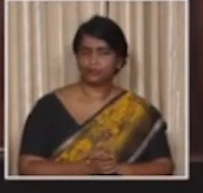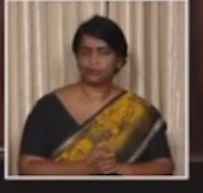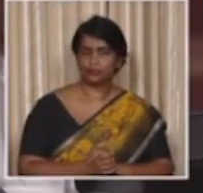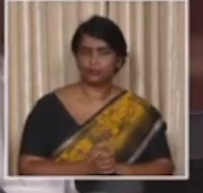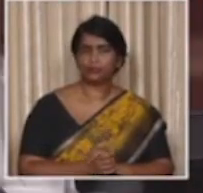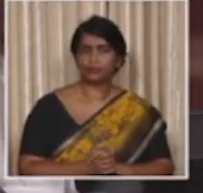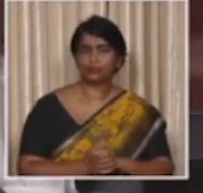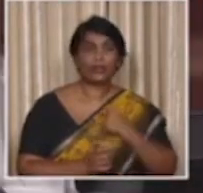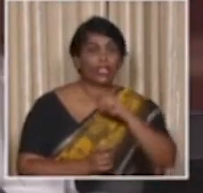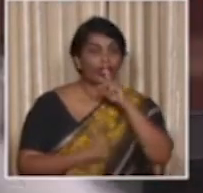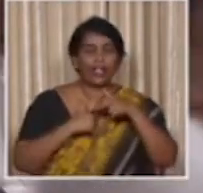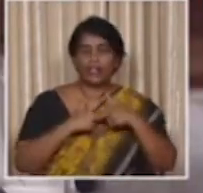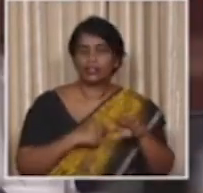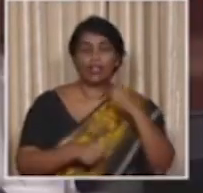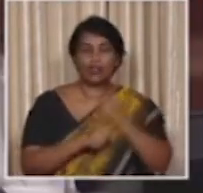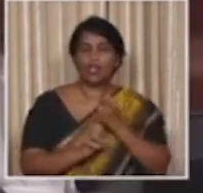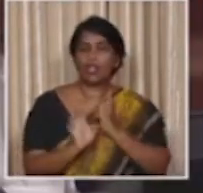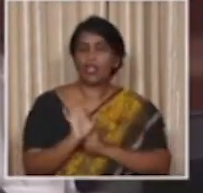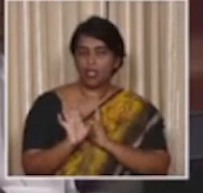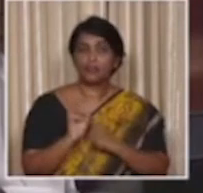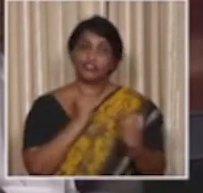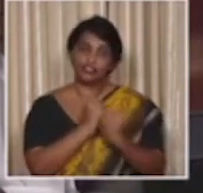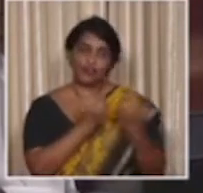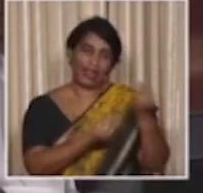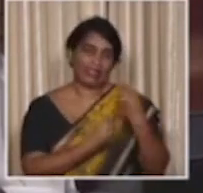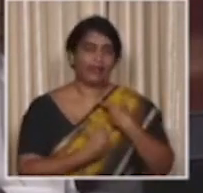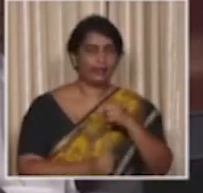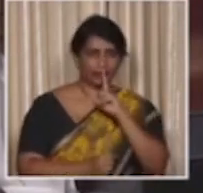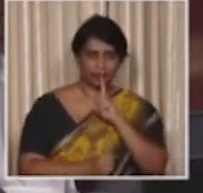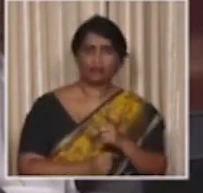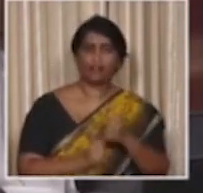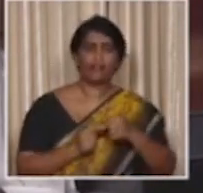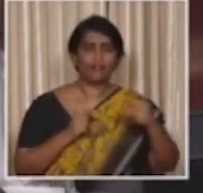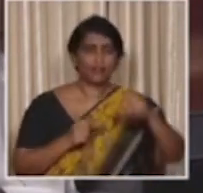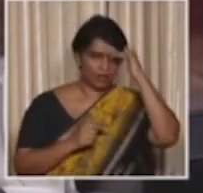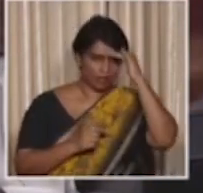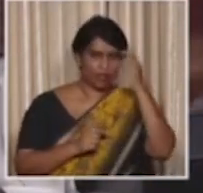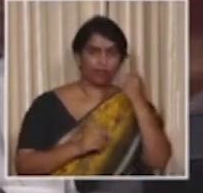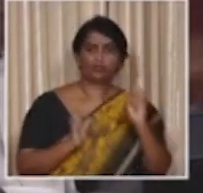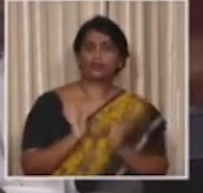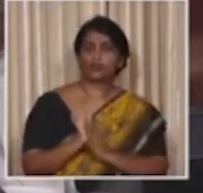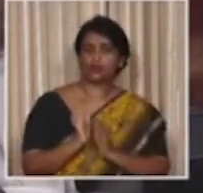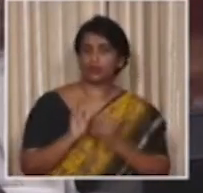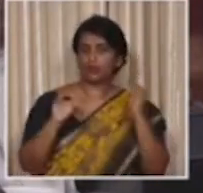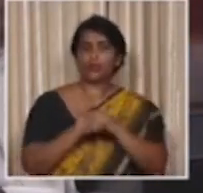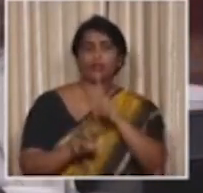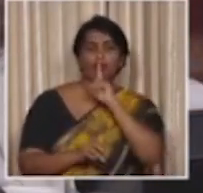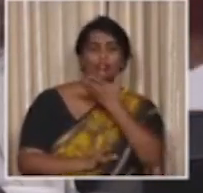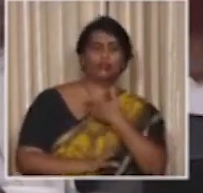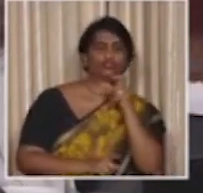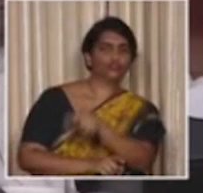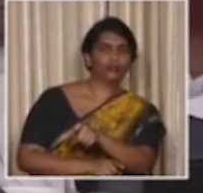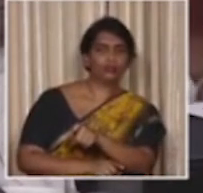ඔව්. ඉබ හේතුවක් නිසා නෙමෙයි. ආණ්ඩුව හැමදාම අපේ සහයෝගය ඉල්ලනවා. අපි විපක්ෂ නායකතුමා බුදල් කාරක සභාවට ගියාම එතුමාට කතා කරන්න